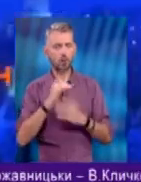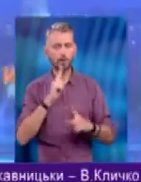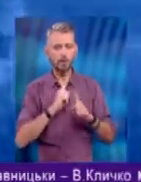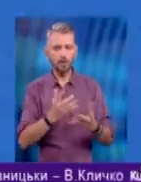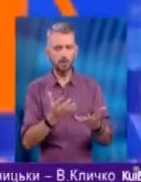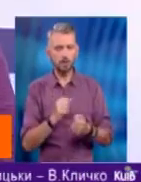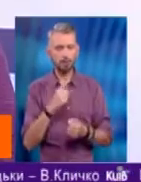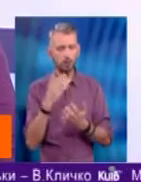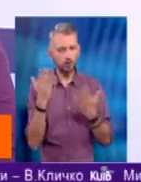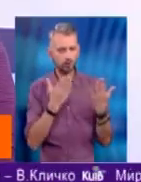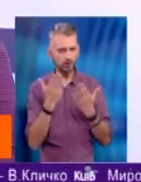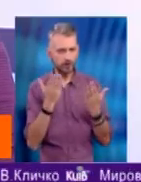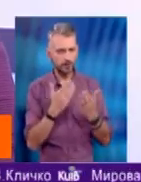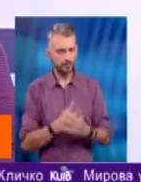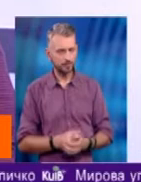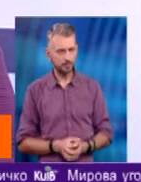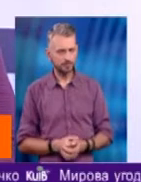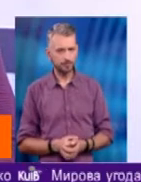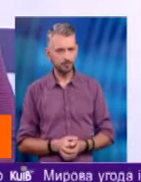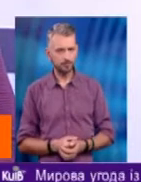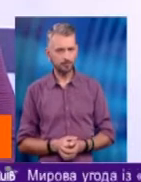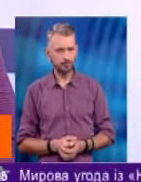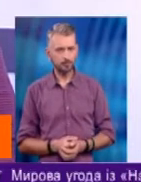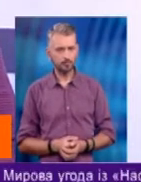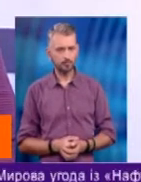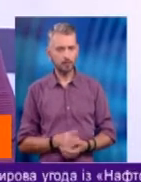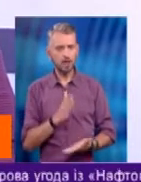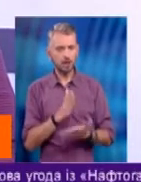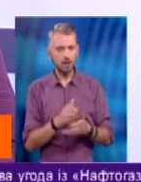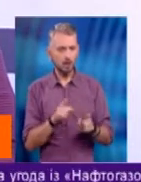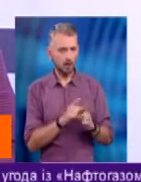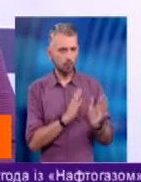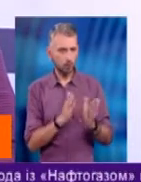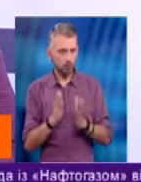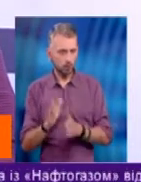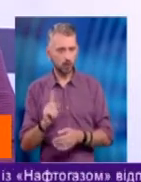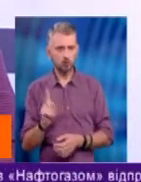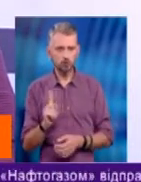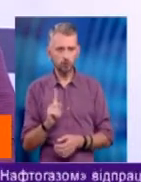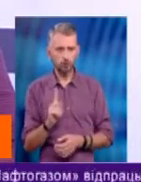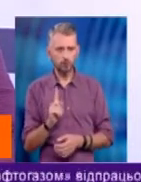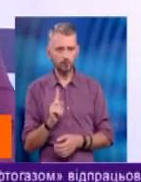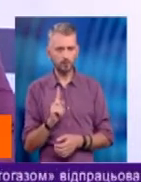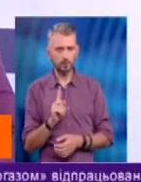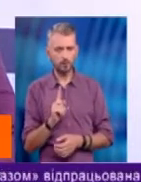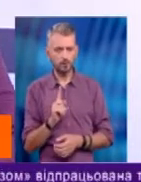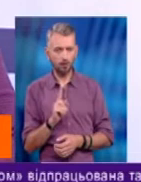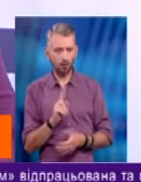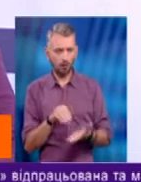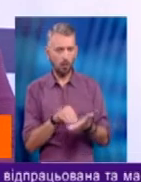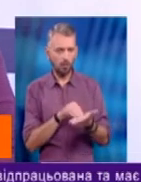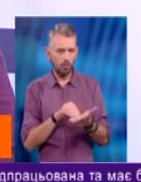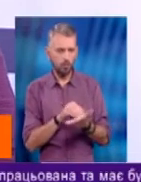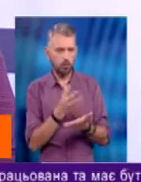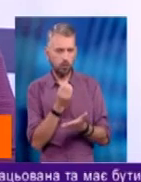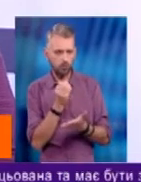в першому читанні. Його є така процедура, що, скажімо так, доопрацювати